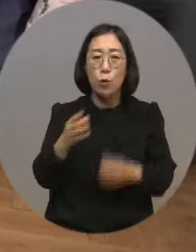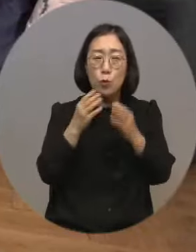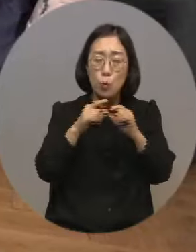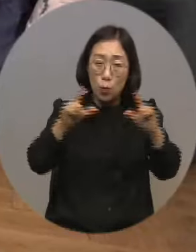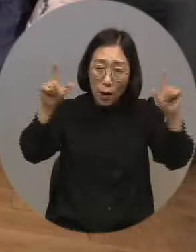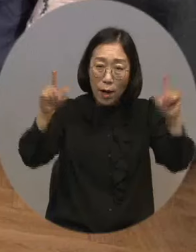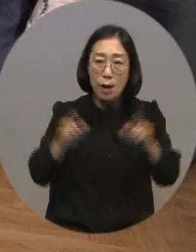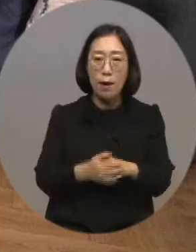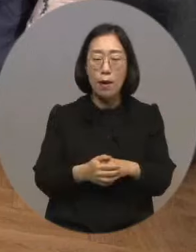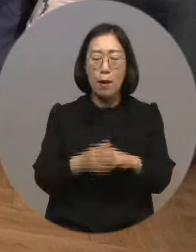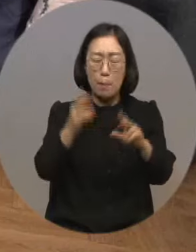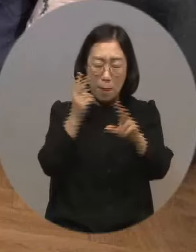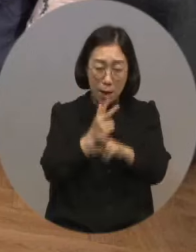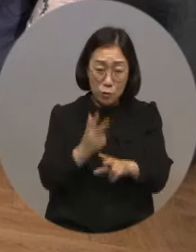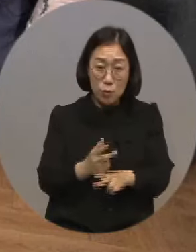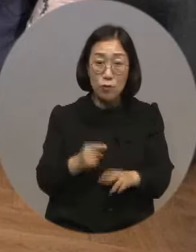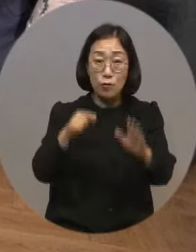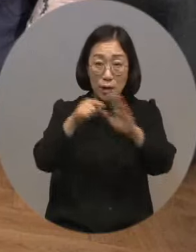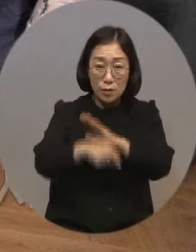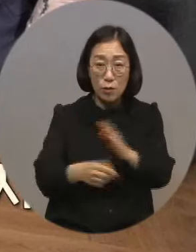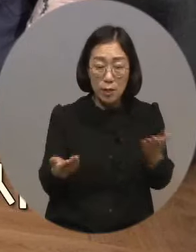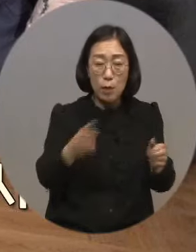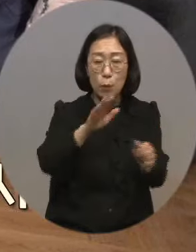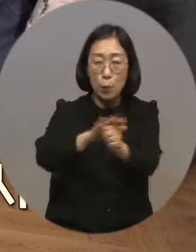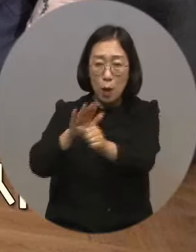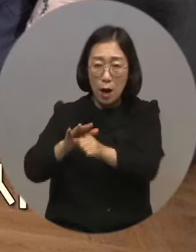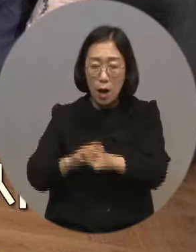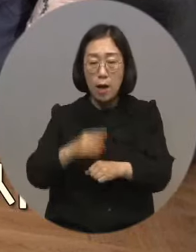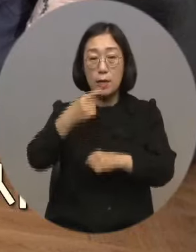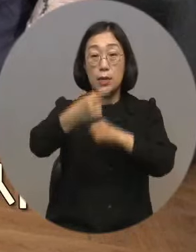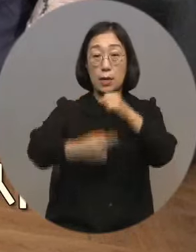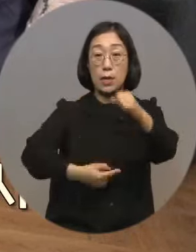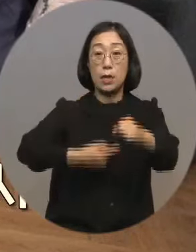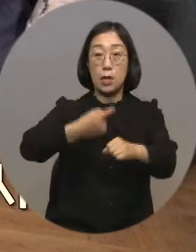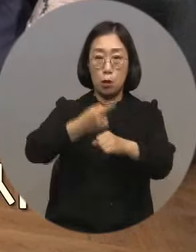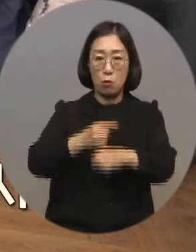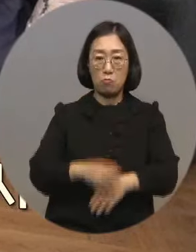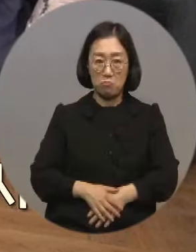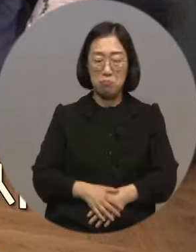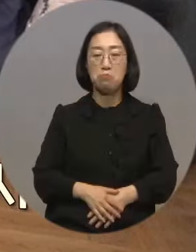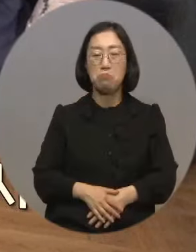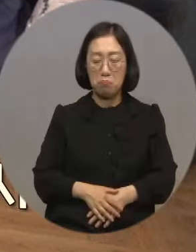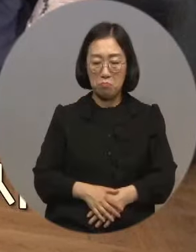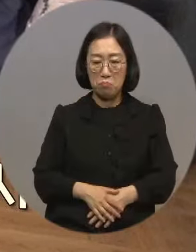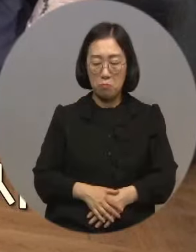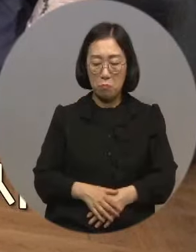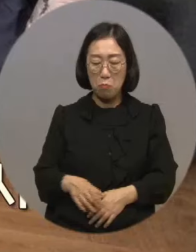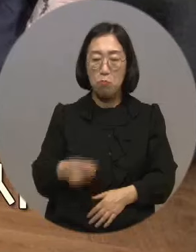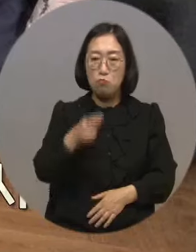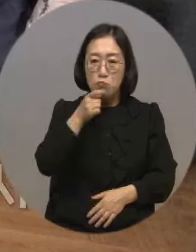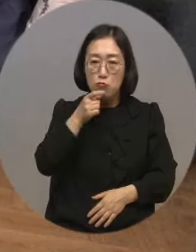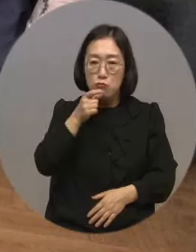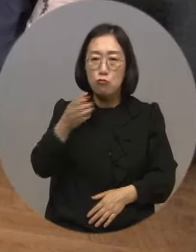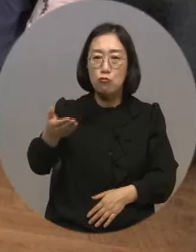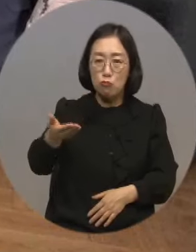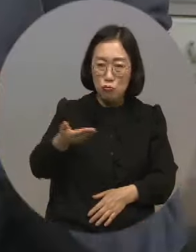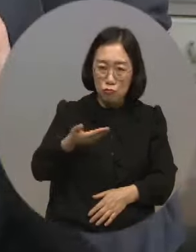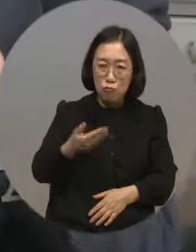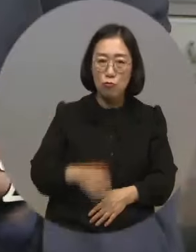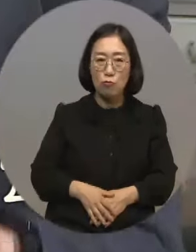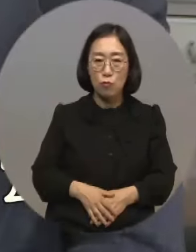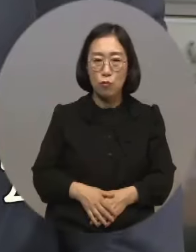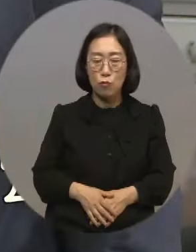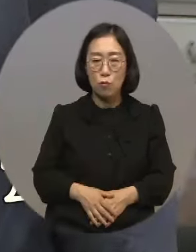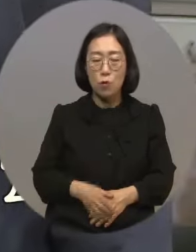그렇게 도와드렸는데 한 1년 정도 거의 되니까 생수를 하나 사다 놓으시고 제가 일하는 자리에다가 그다음에